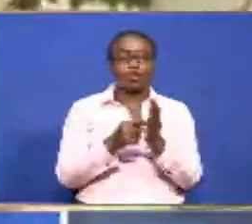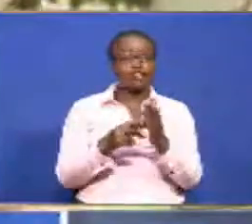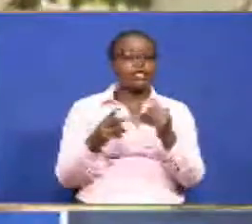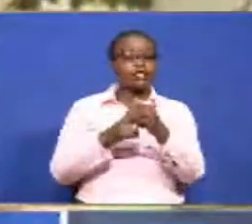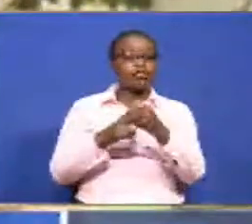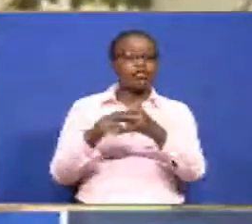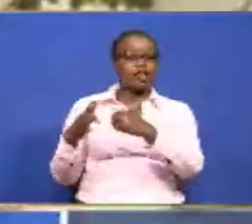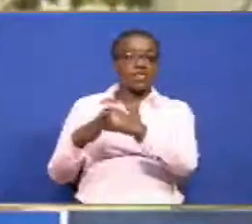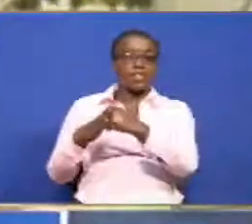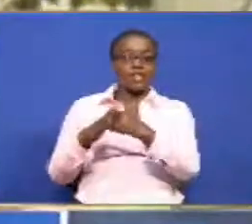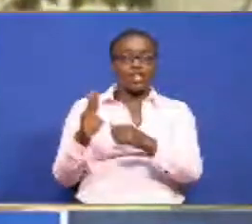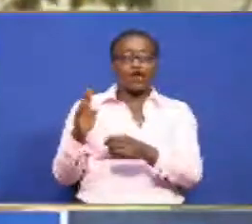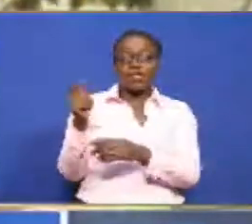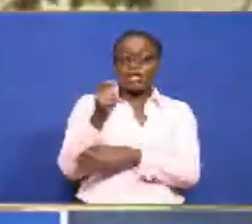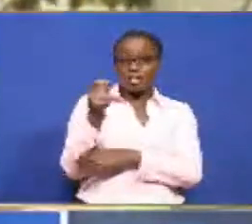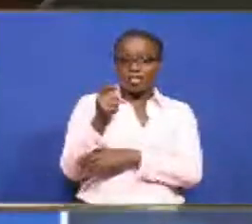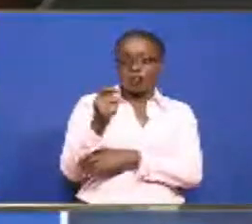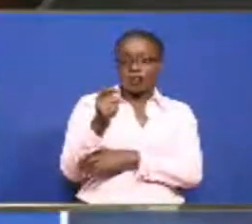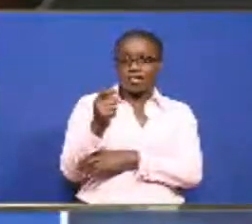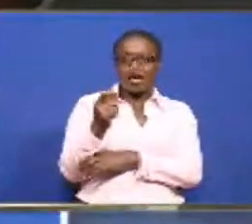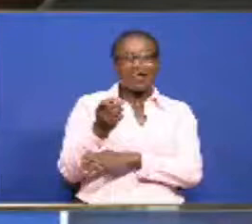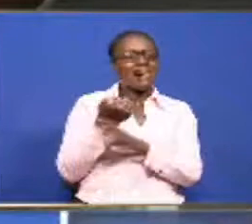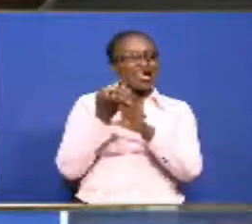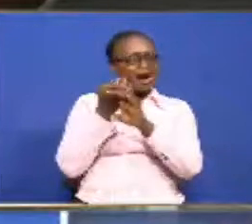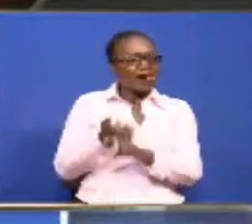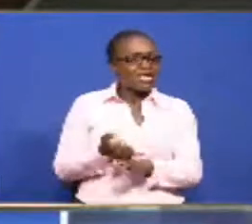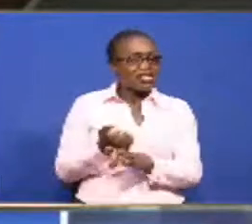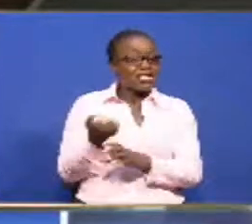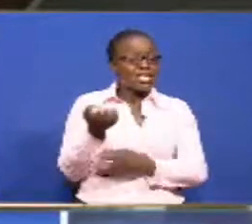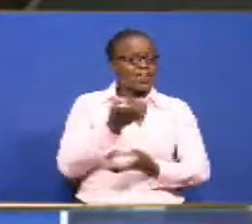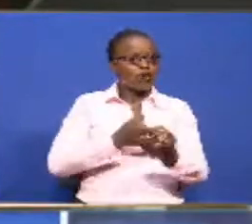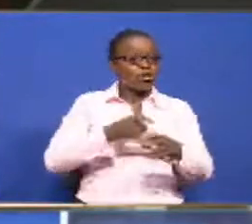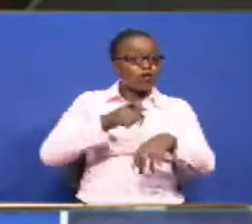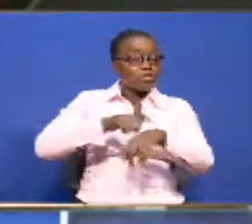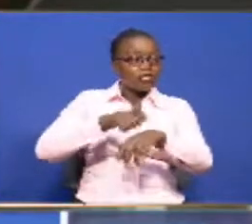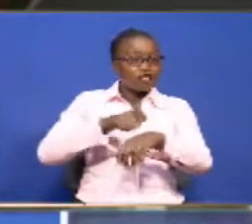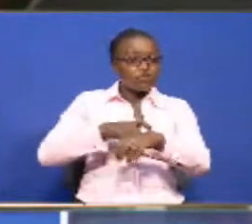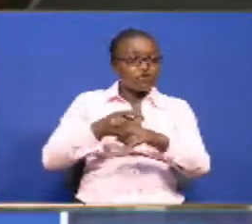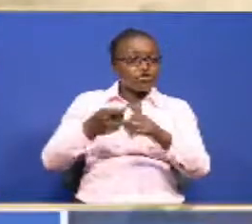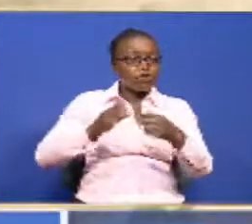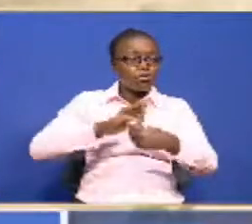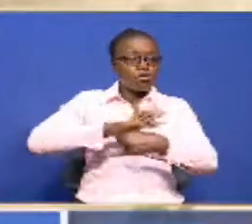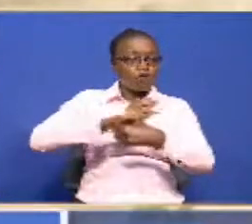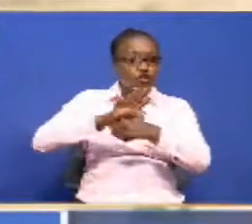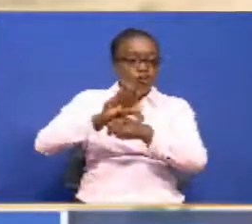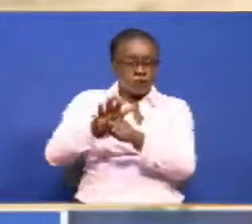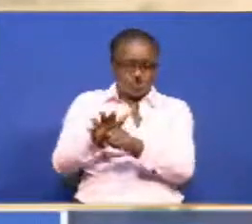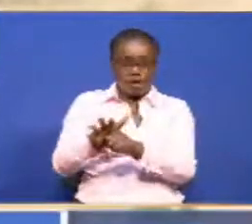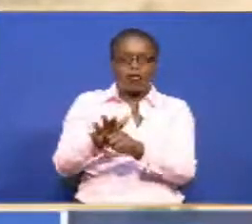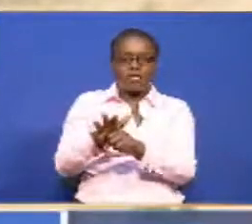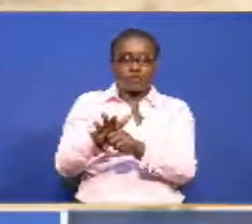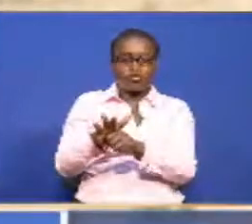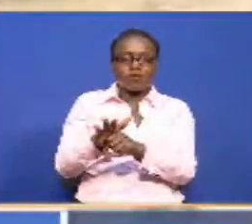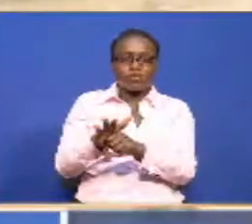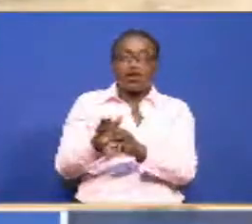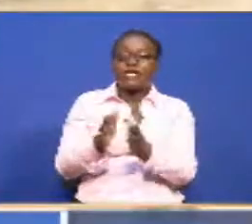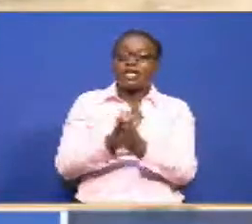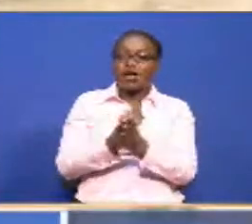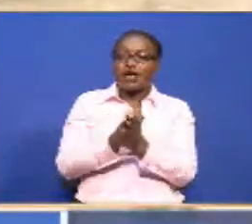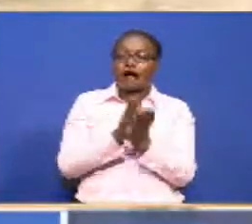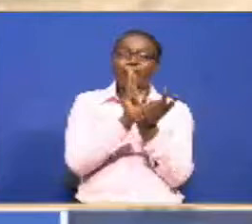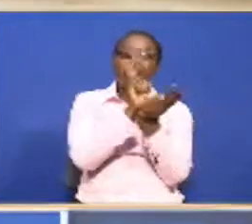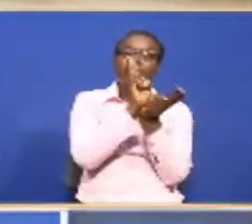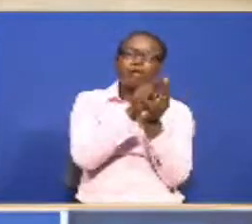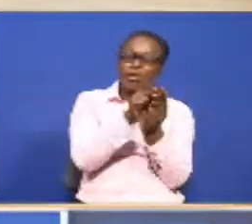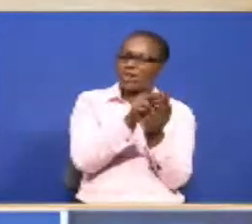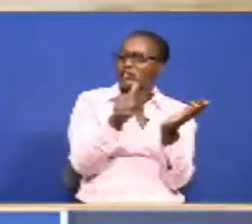2.79 ilitayarishwa katika mazingira magumu ya kiuchumi kufuatia chamko la ugonjwa wa COVID-19, uvamizi wa nzige